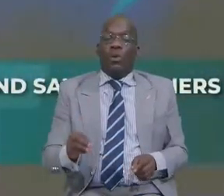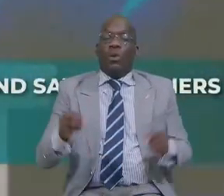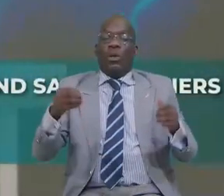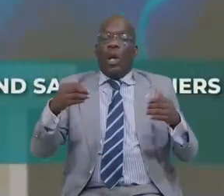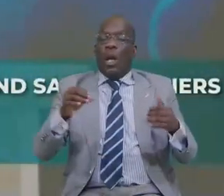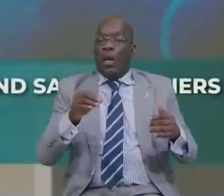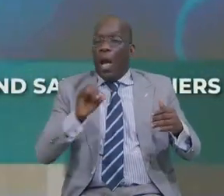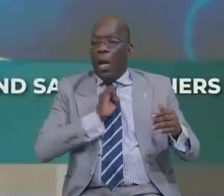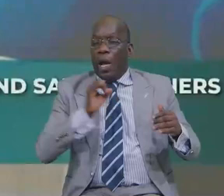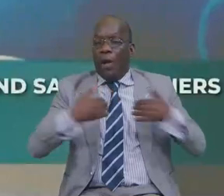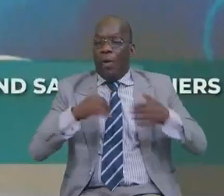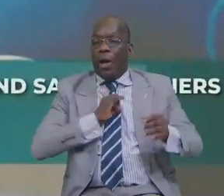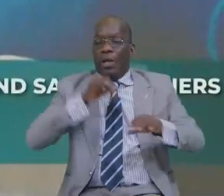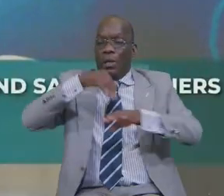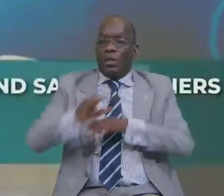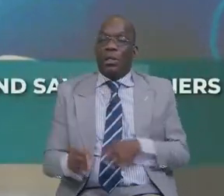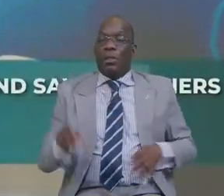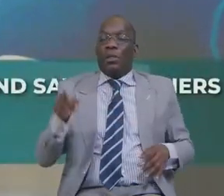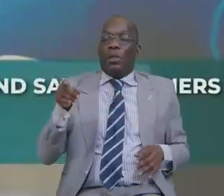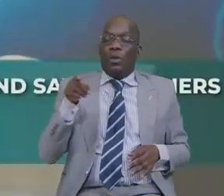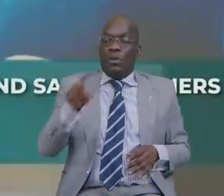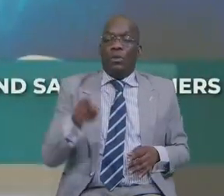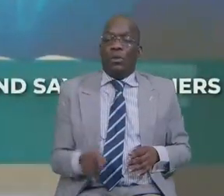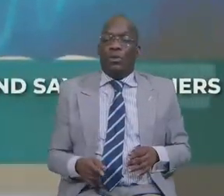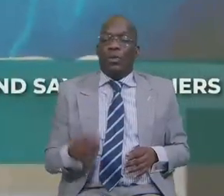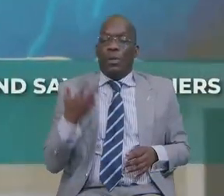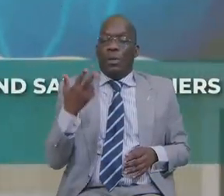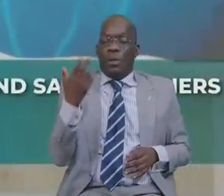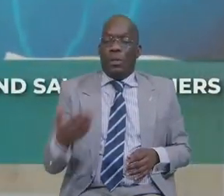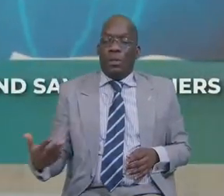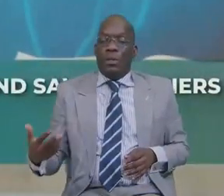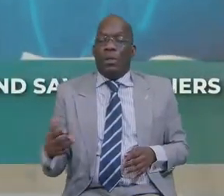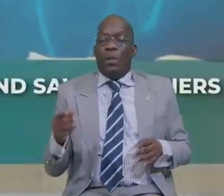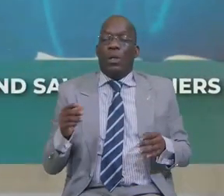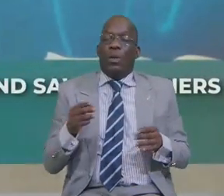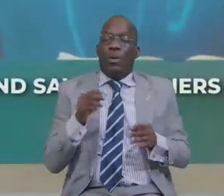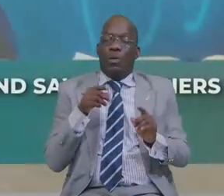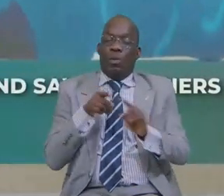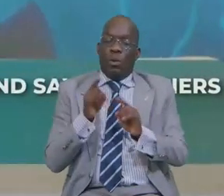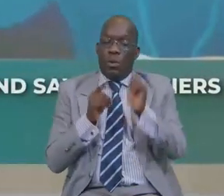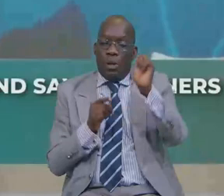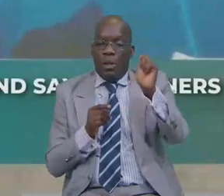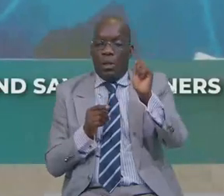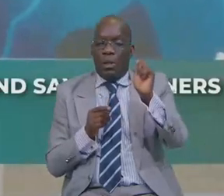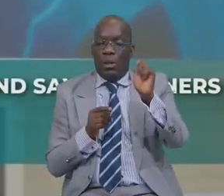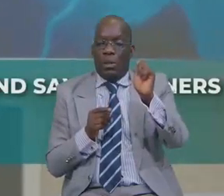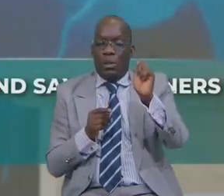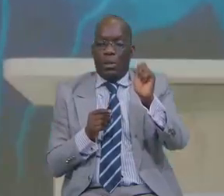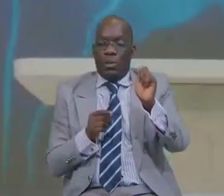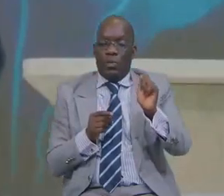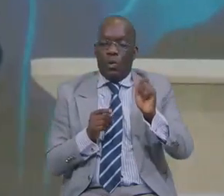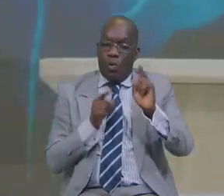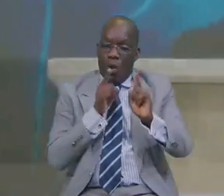Moi aussi, il nous envoie. Il y a trois éléments ici.